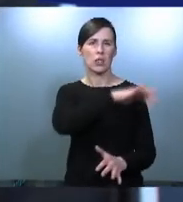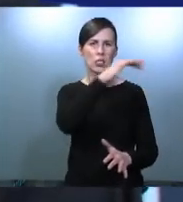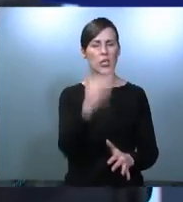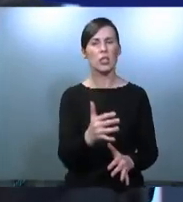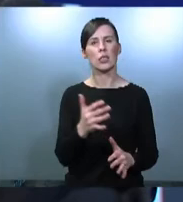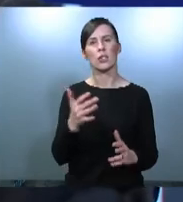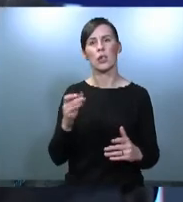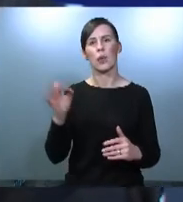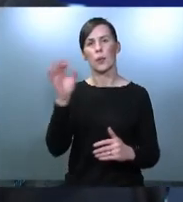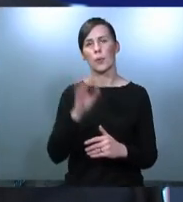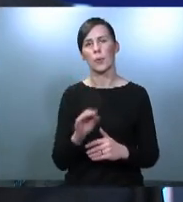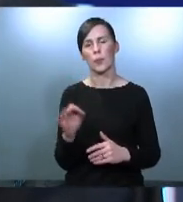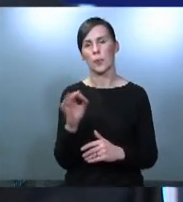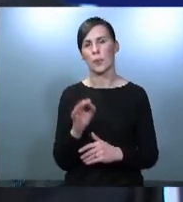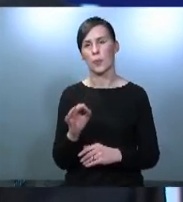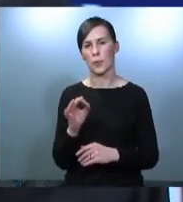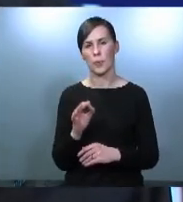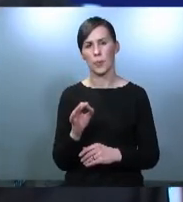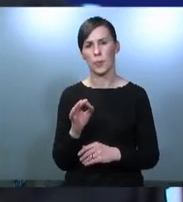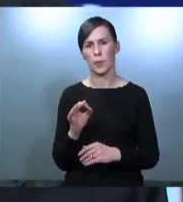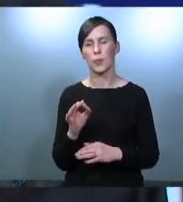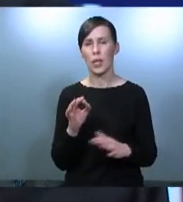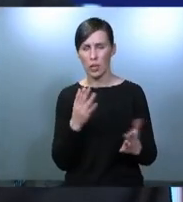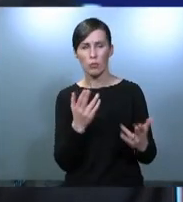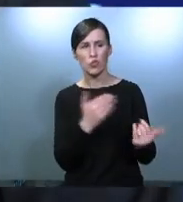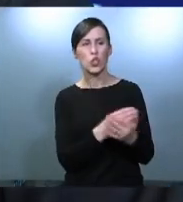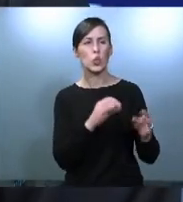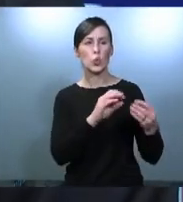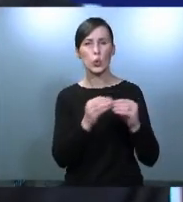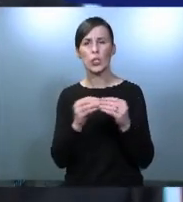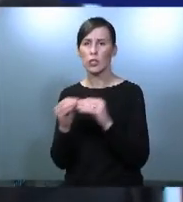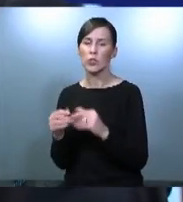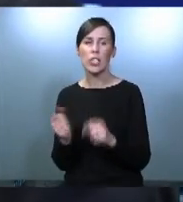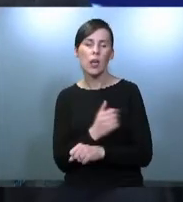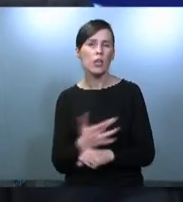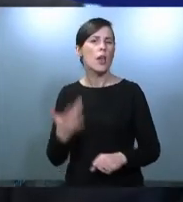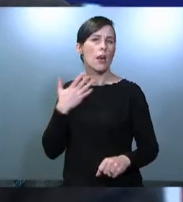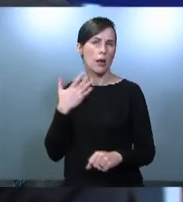būtų vykdomos sutartys, įsireikalauti iš tų, kurie